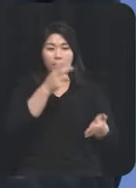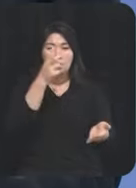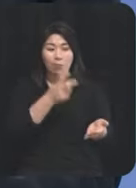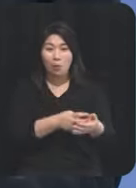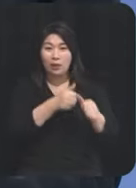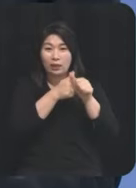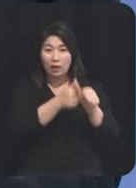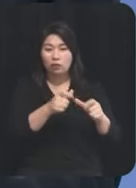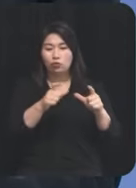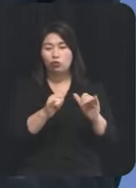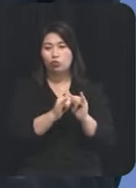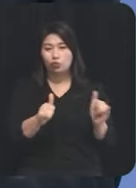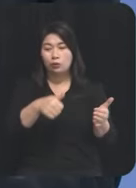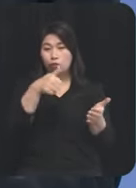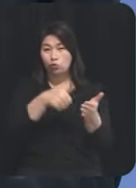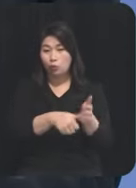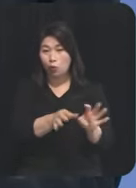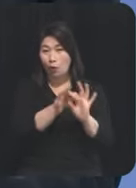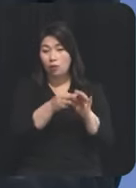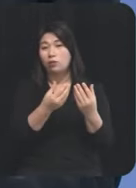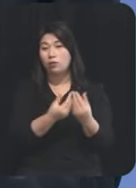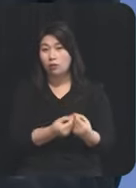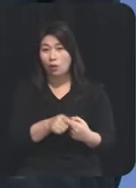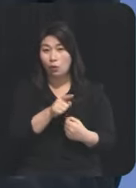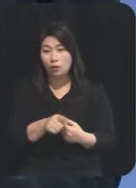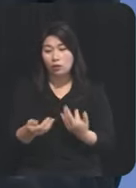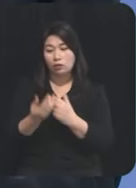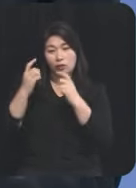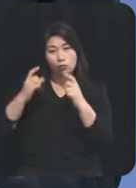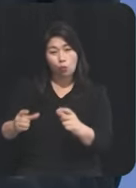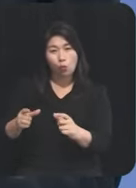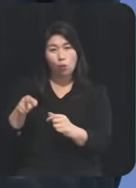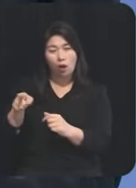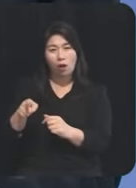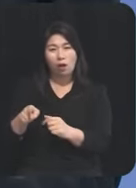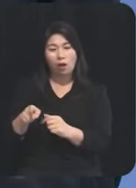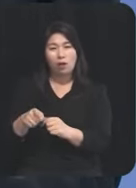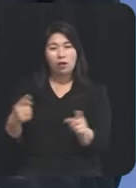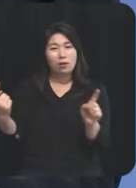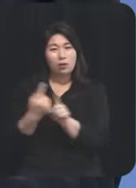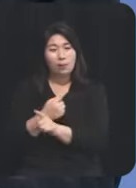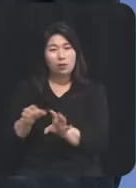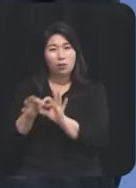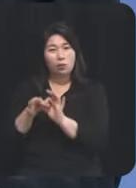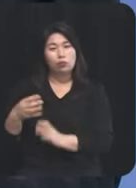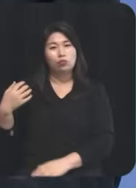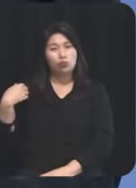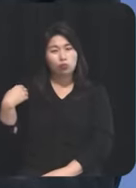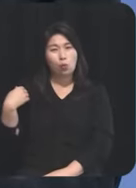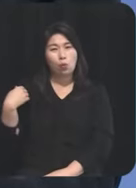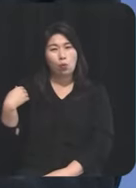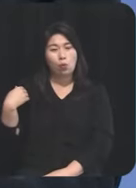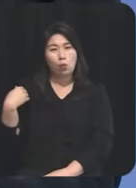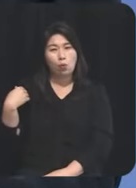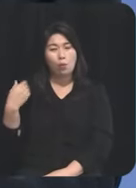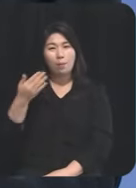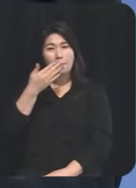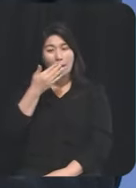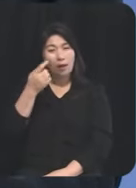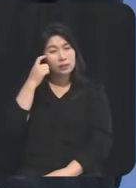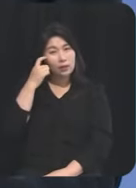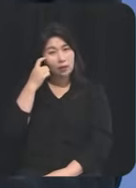따른 주민투표에 관한 내용이 제주도가 행정체제 개편에 관해서 주도할 수 있는 조항이라고